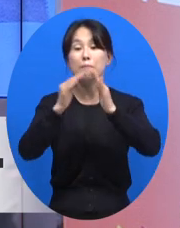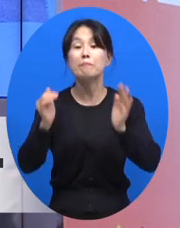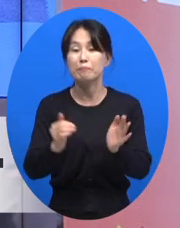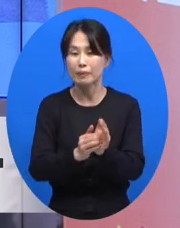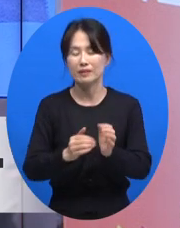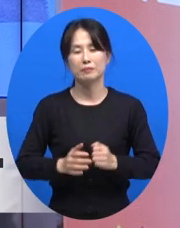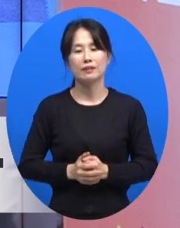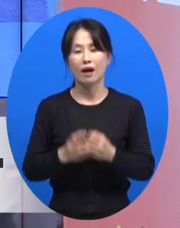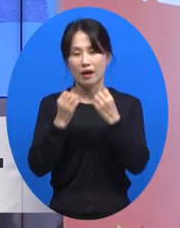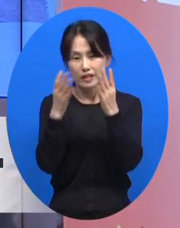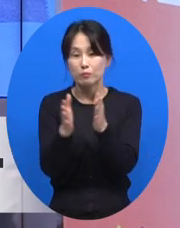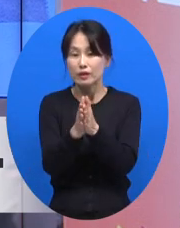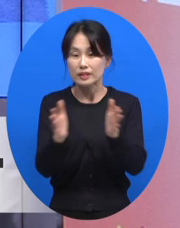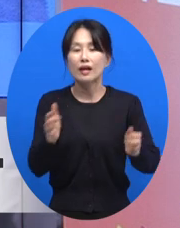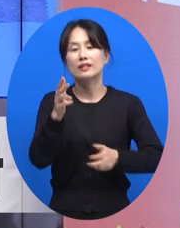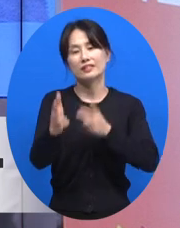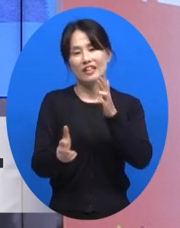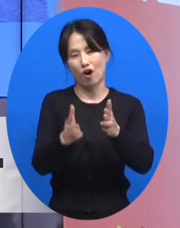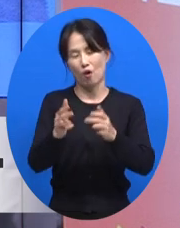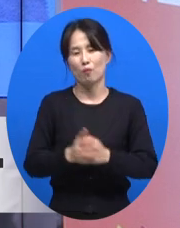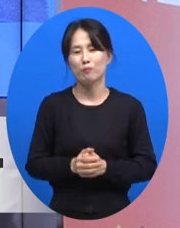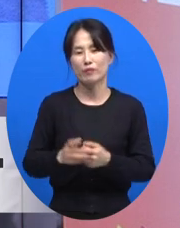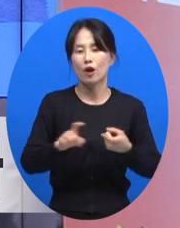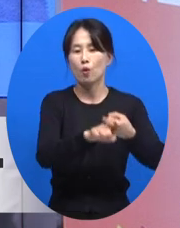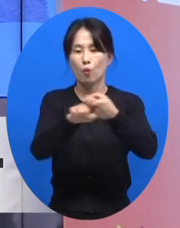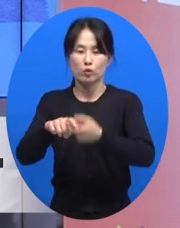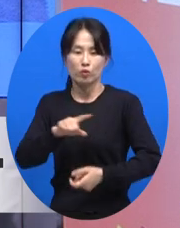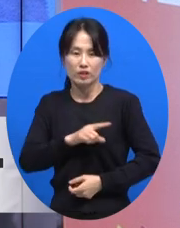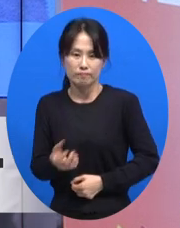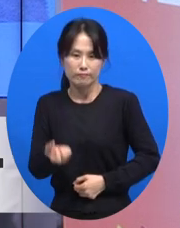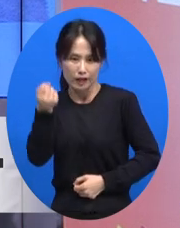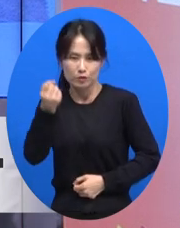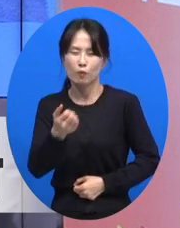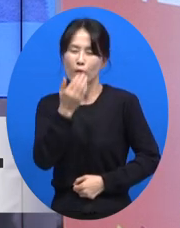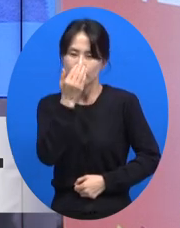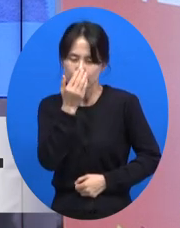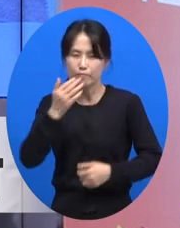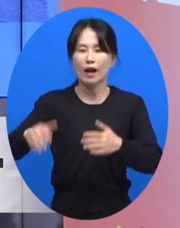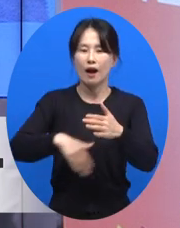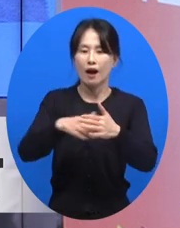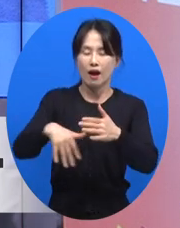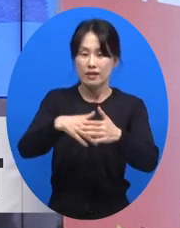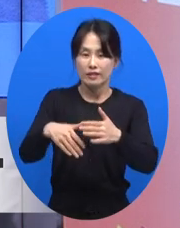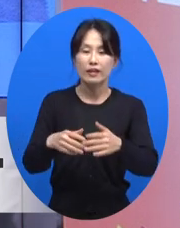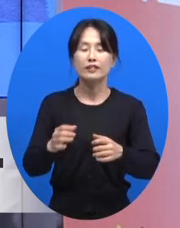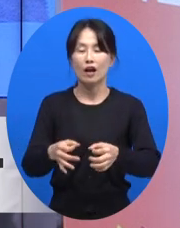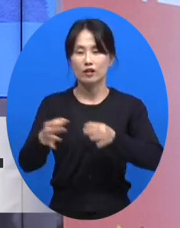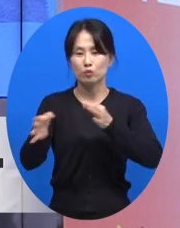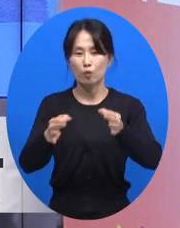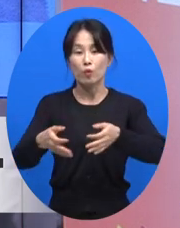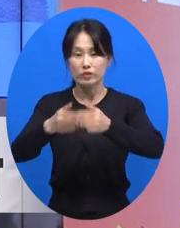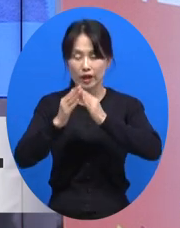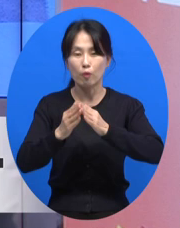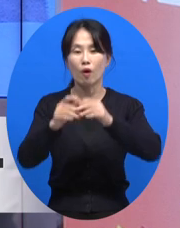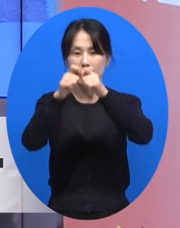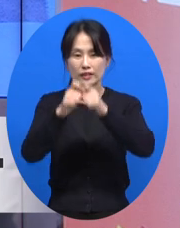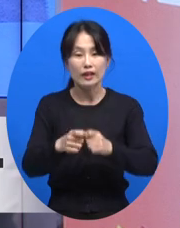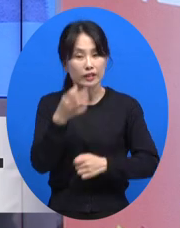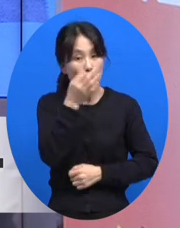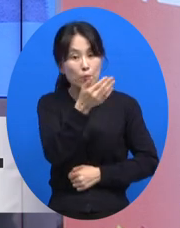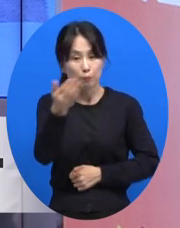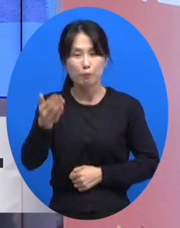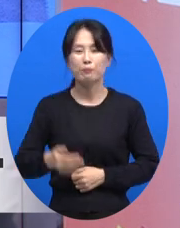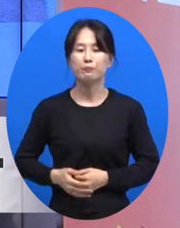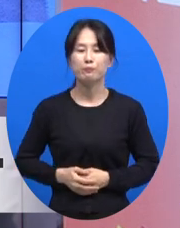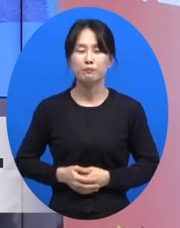만들어졌습니다. 경기도가 새롭게 시작한 사업인데 공동 브랜드를 걸고 이 착한 세탁소가 곳곳에 뿌리내릴 전망입니다. 자세한 소식 최지연